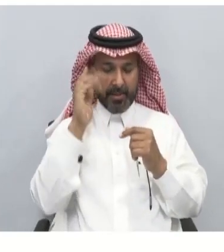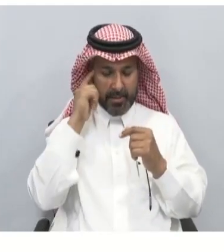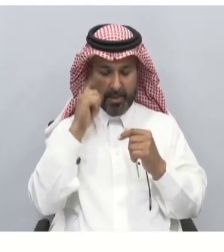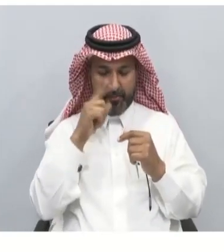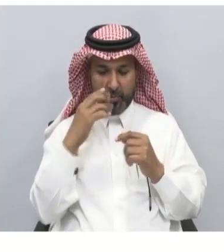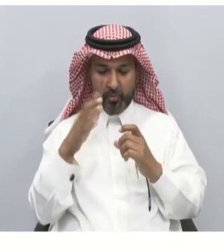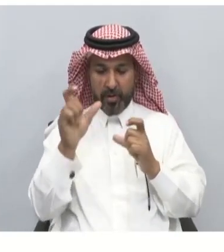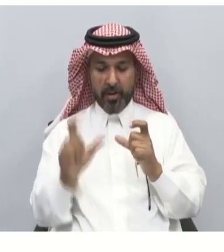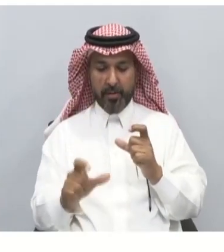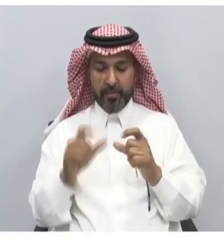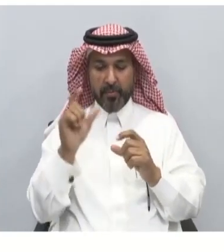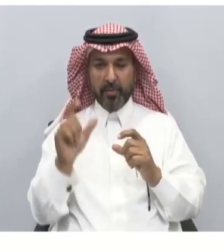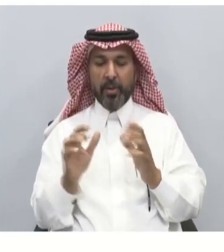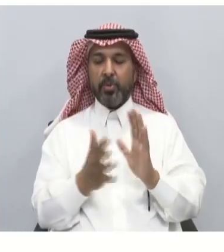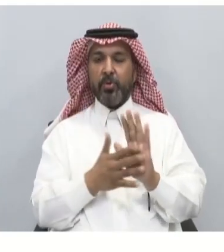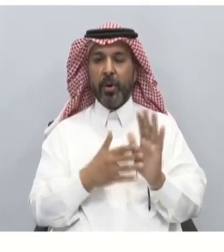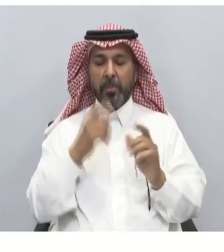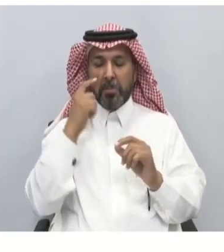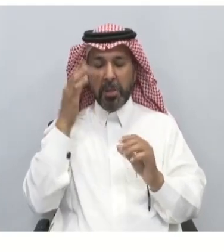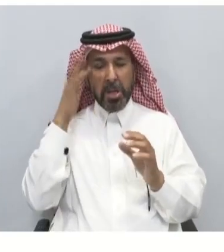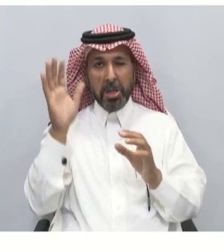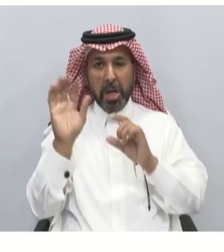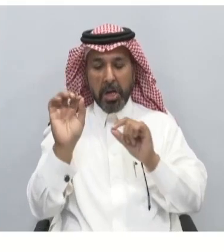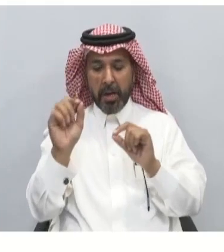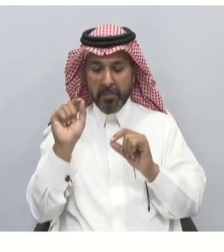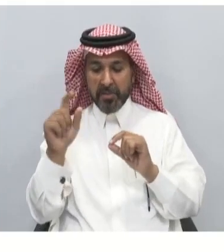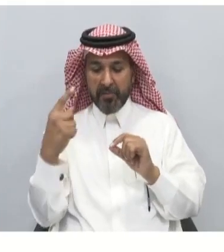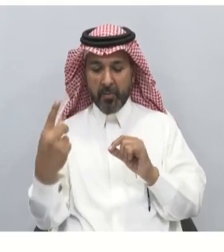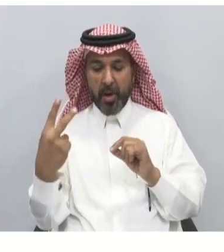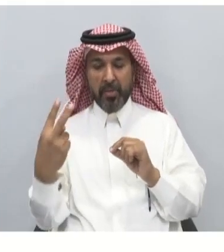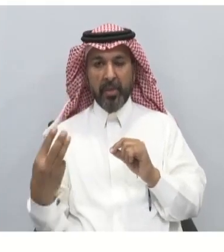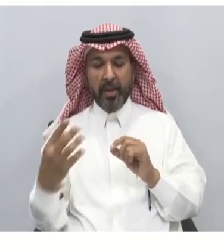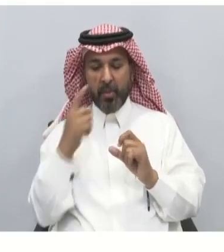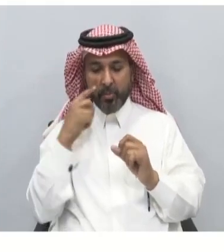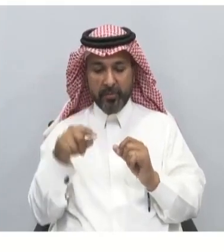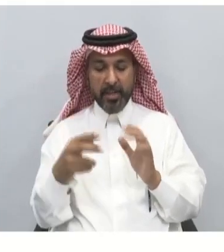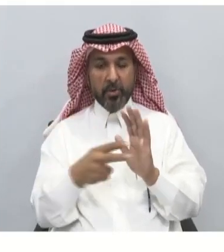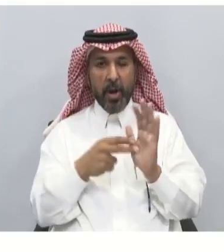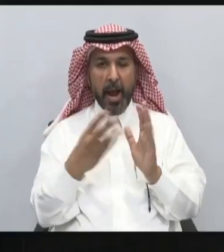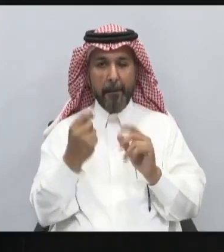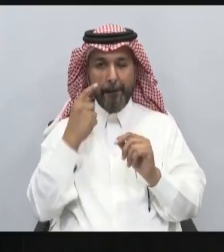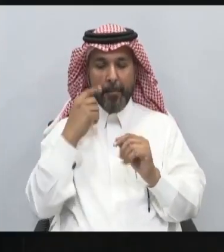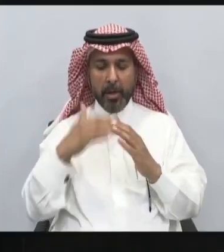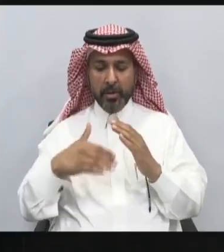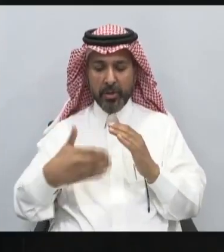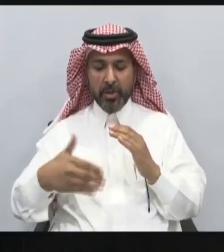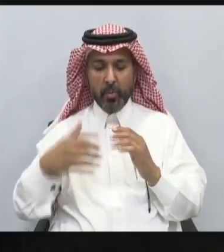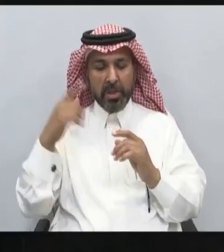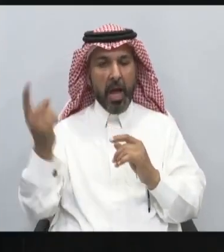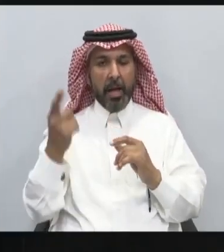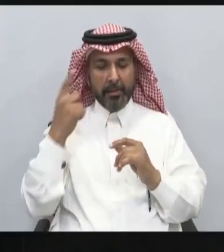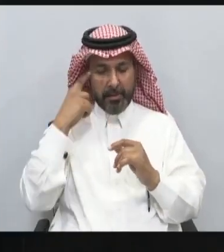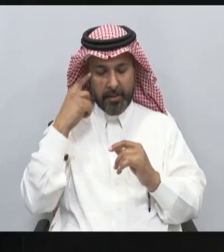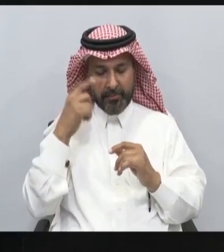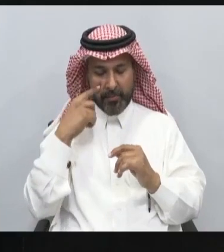وعوضنا فيها، طلعت لنا ص ب 15 و11 و7 و3. لو عوضنا اكثر راح يعطينا اعداد سالبه، طبعا ما راح